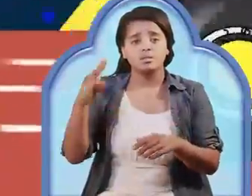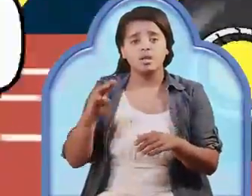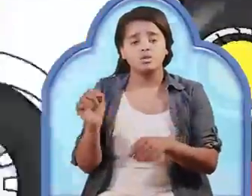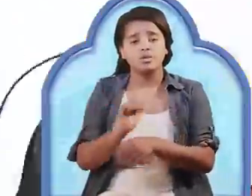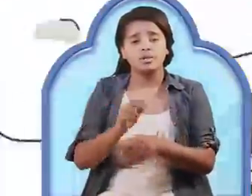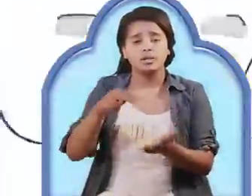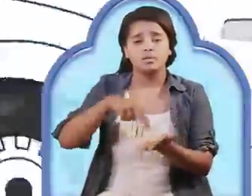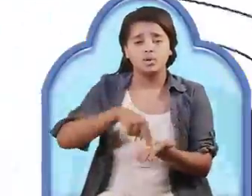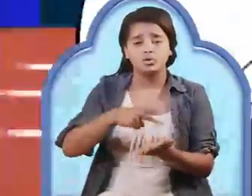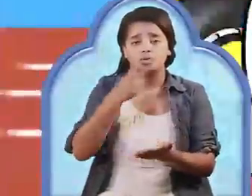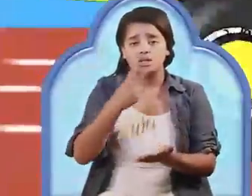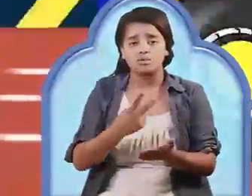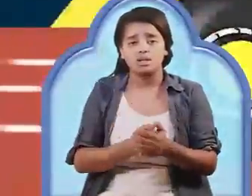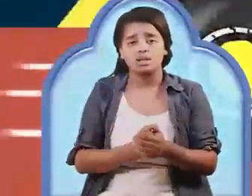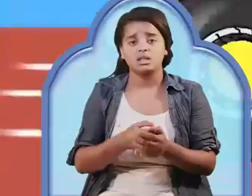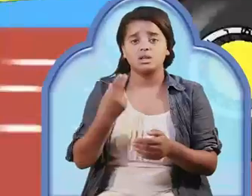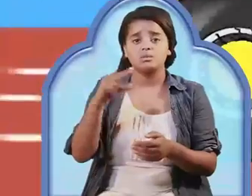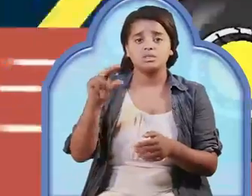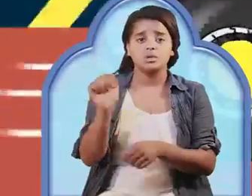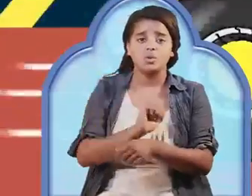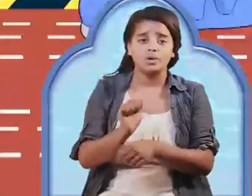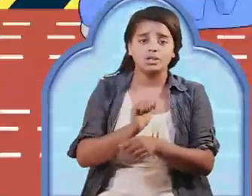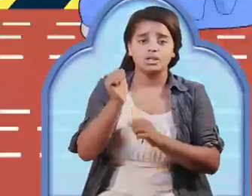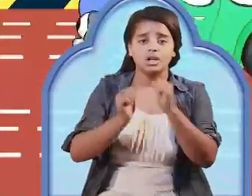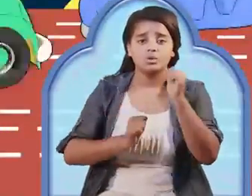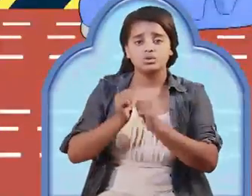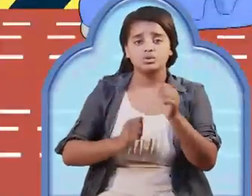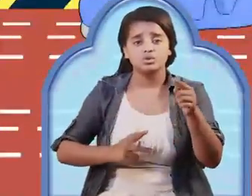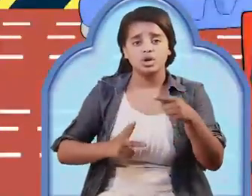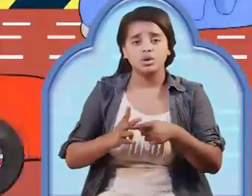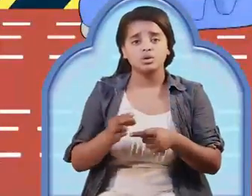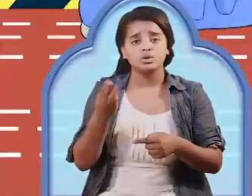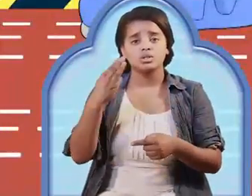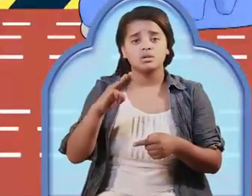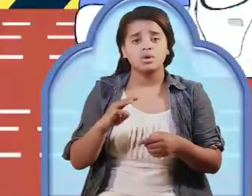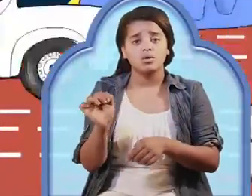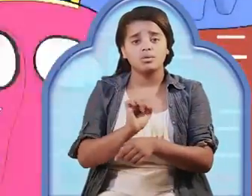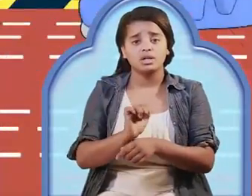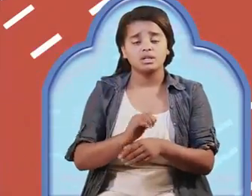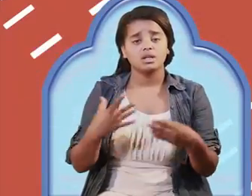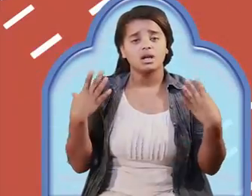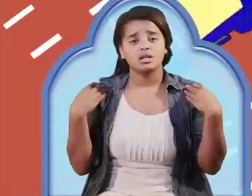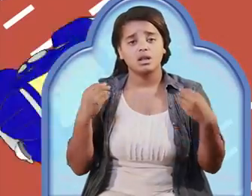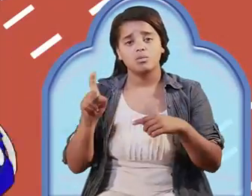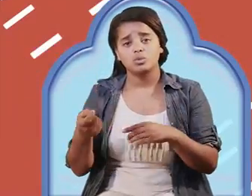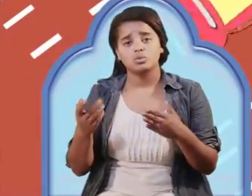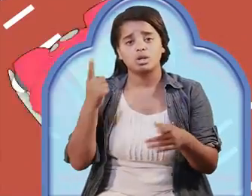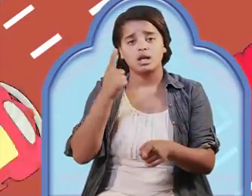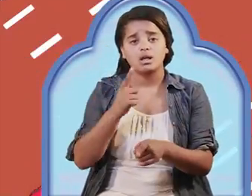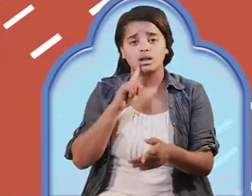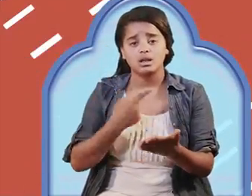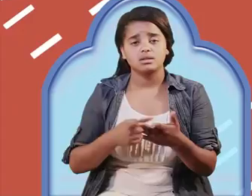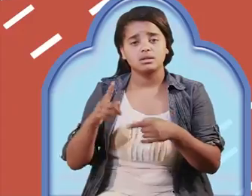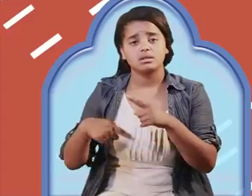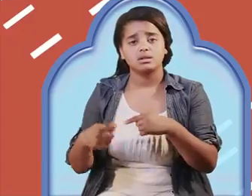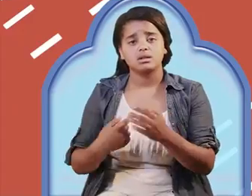ቢጫው መኪና ድንገት ሰማያዊ መኪና መቆሙን ተመለከተ። ቢጫው መኪና ውድድሩን አቋርጦ ሰማያዊ መኪና